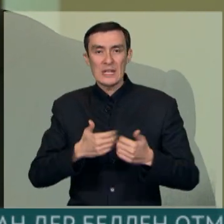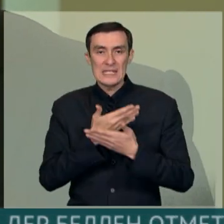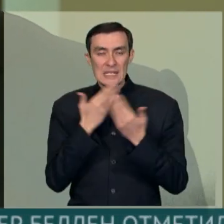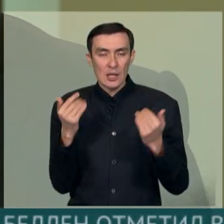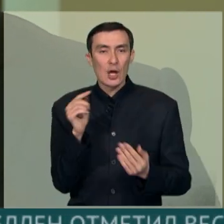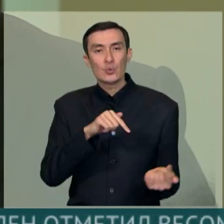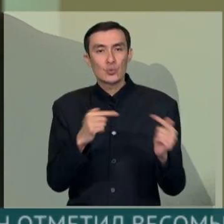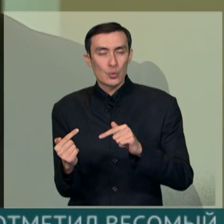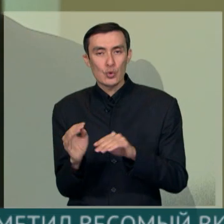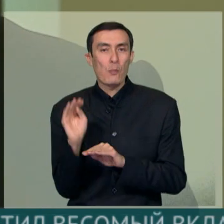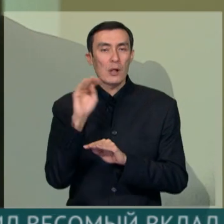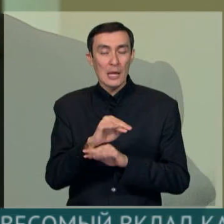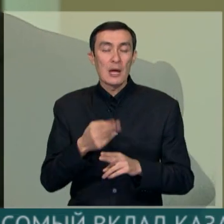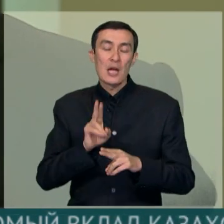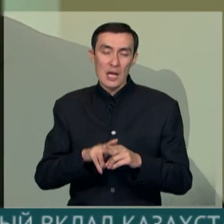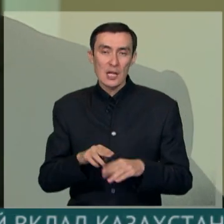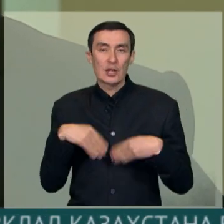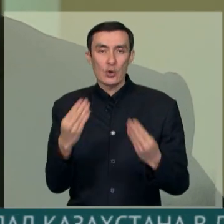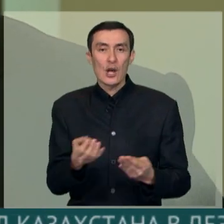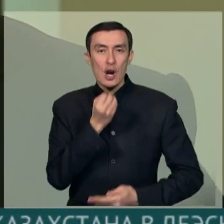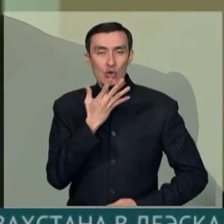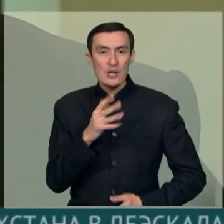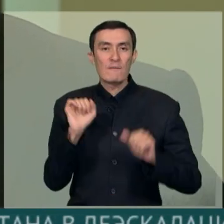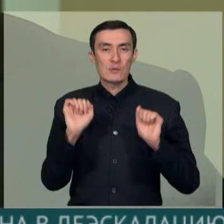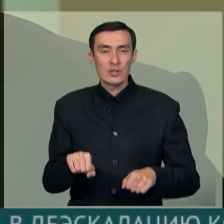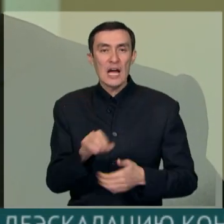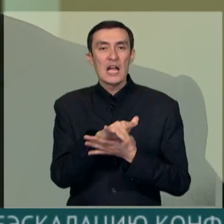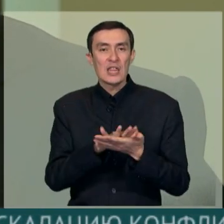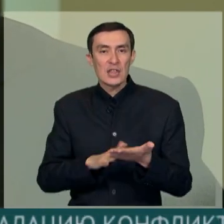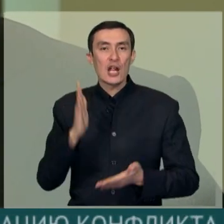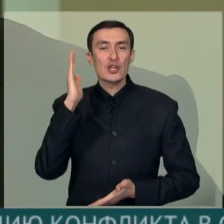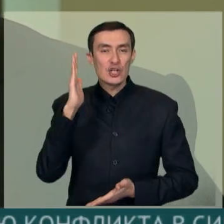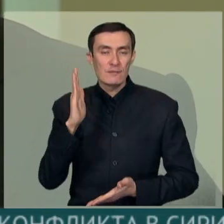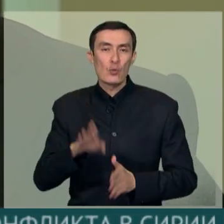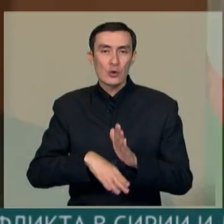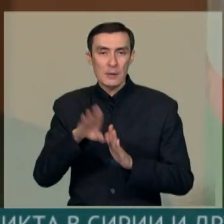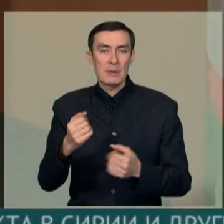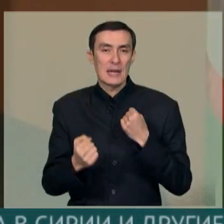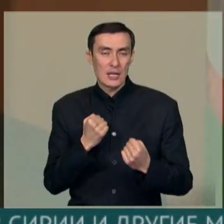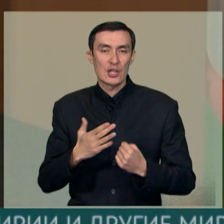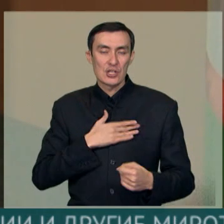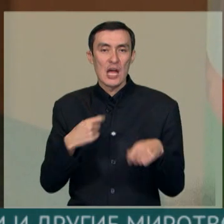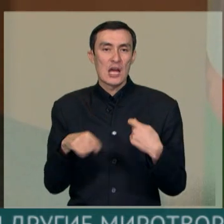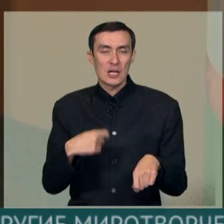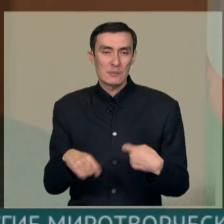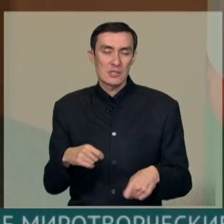дополняем друг друга. И это дает хорошую возможность для дальнейшего укрепления наших экономических связей.